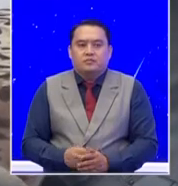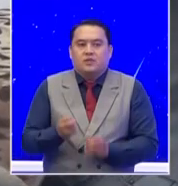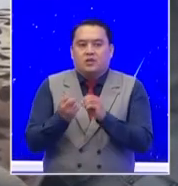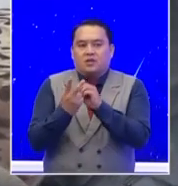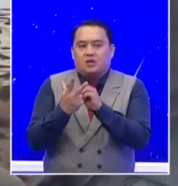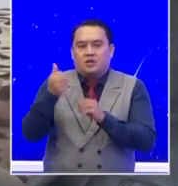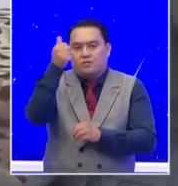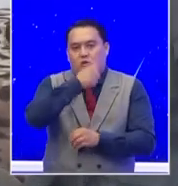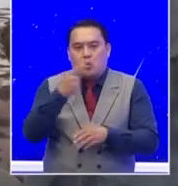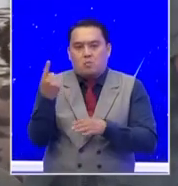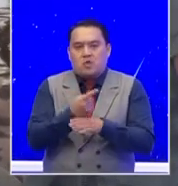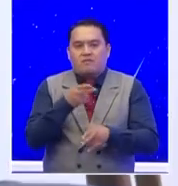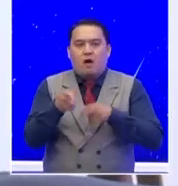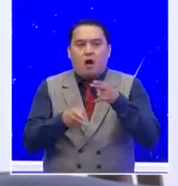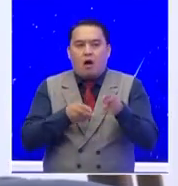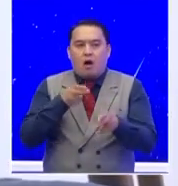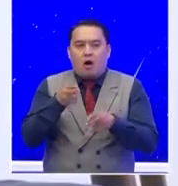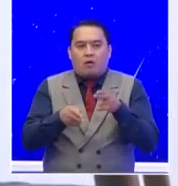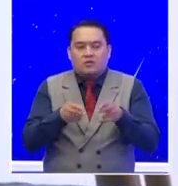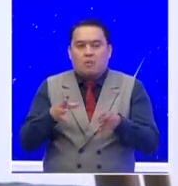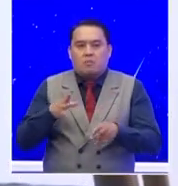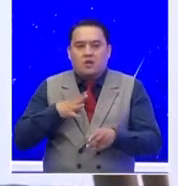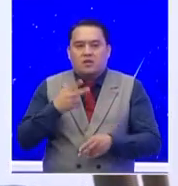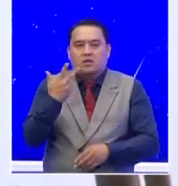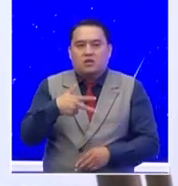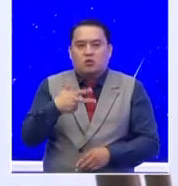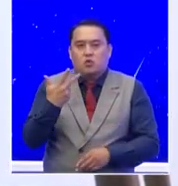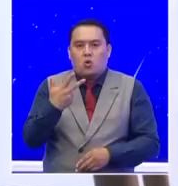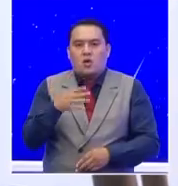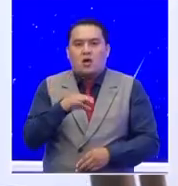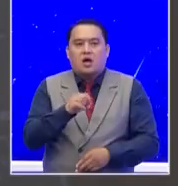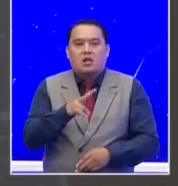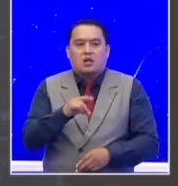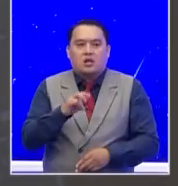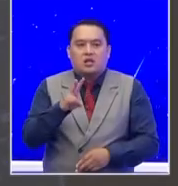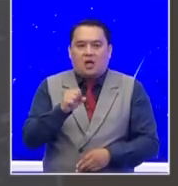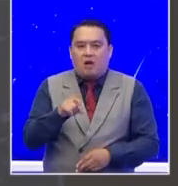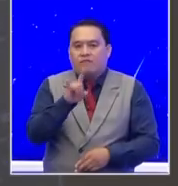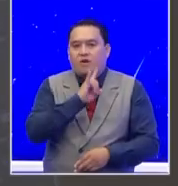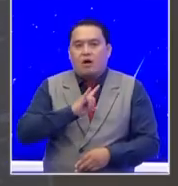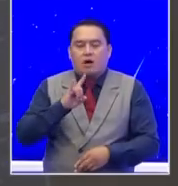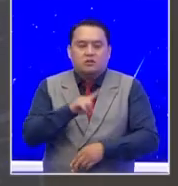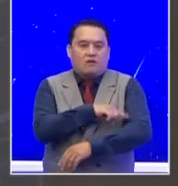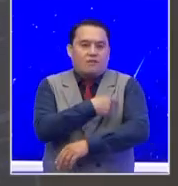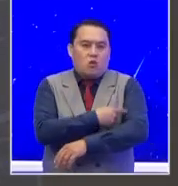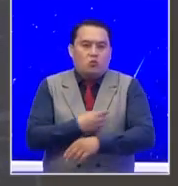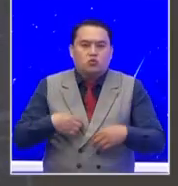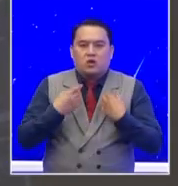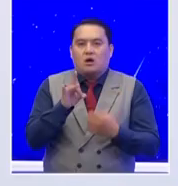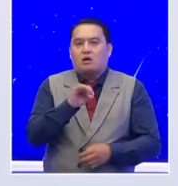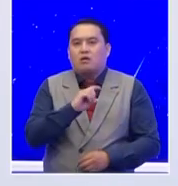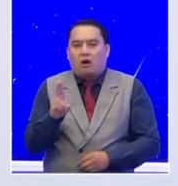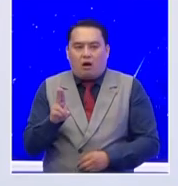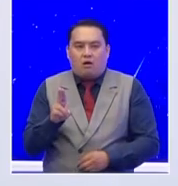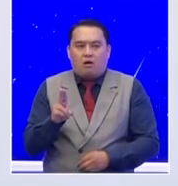после первой операции на щитовидной железе тогда еще 33-летний екатерине серединой врачи поставили страшный диагноз рак это